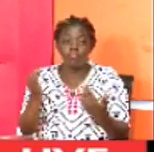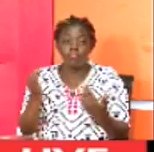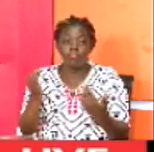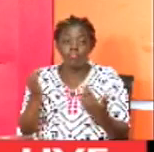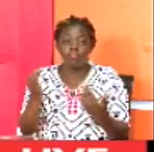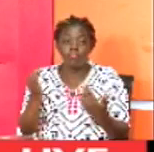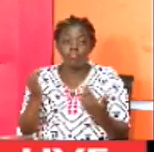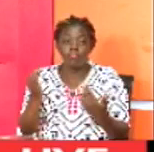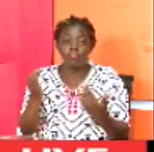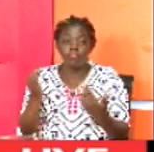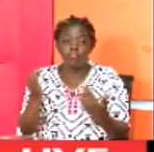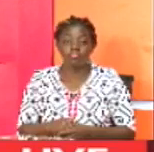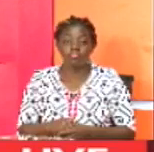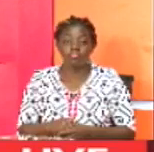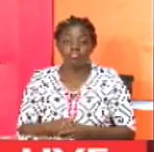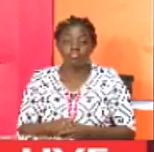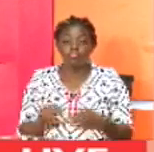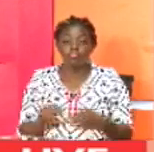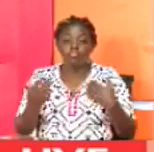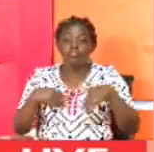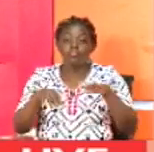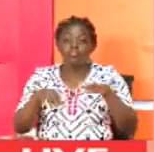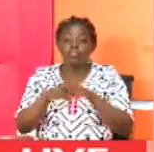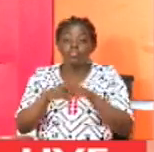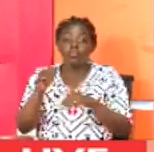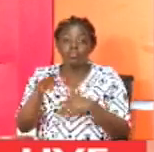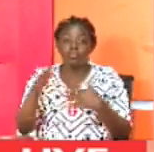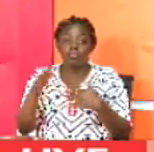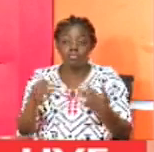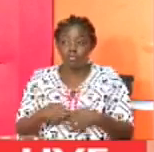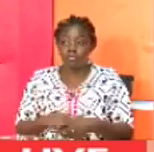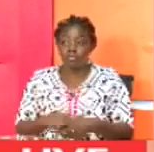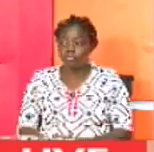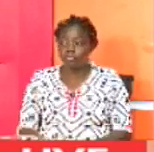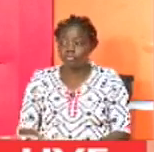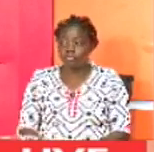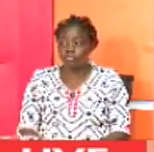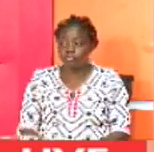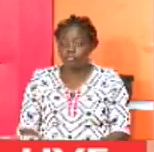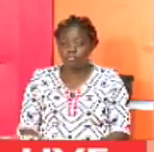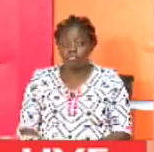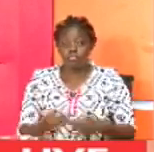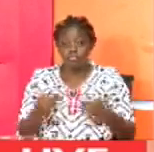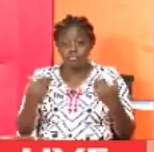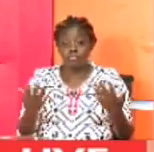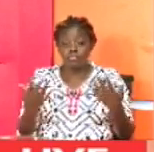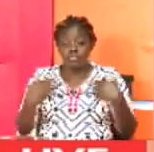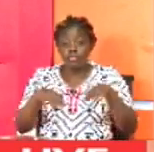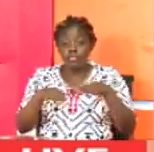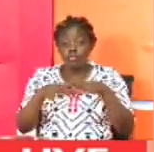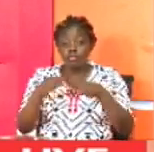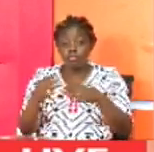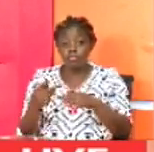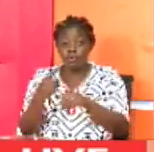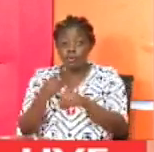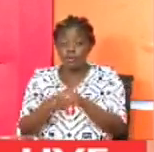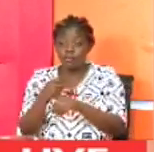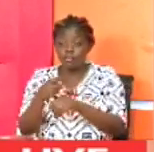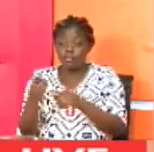abakkiriza okugyettanira olw'emigaso gyayo. Tutwale okuganyulwa mu sizoni eno nga